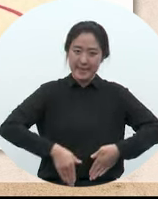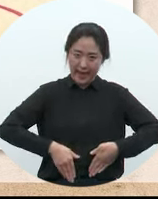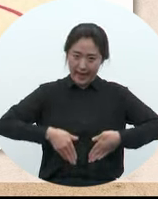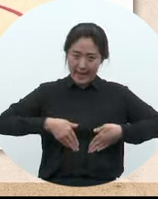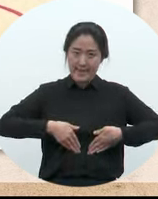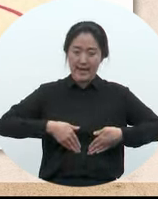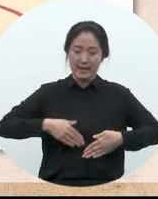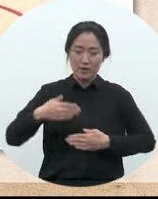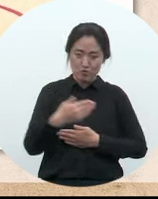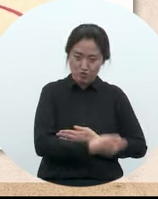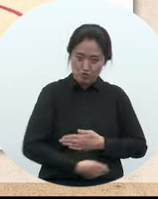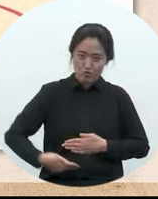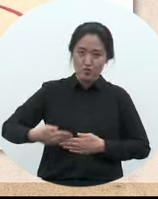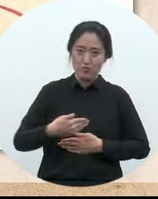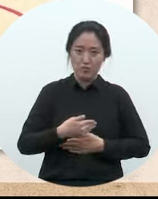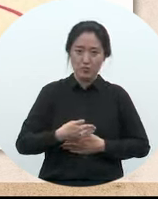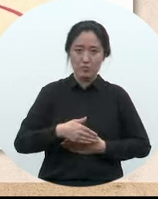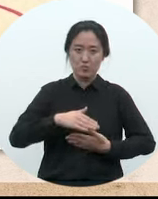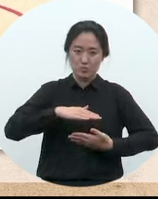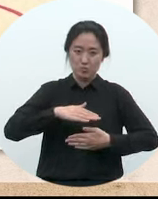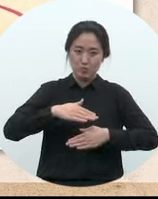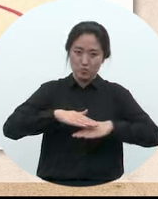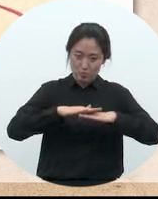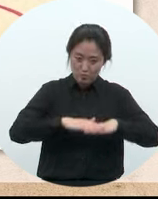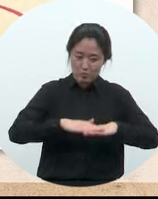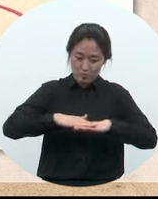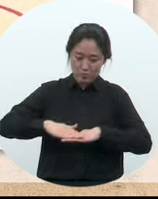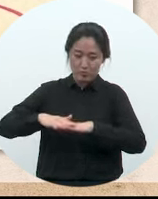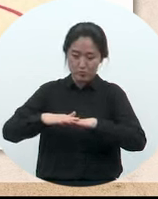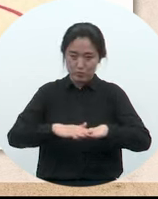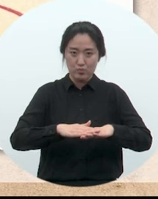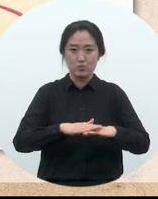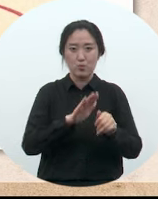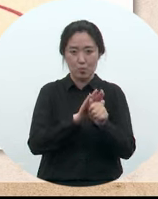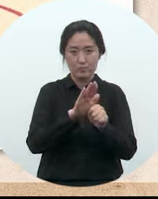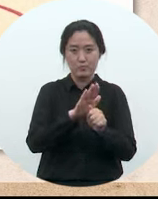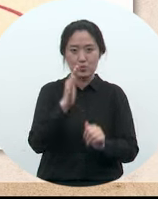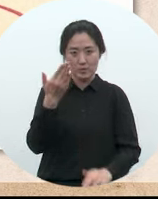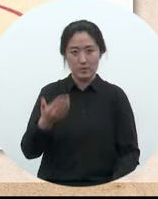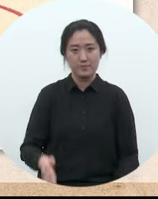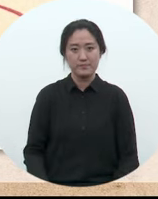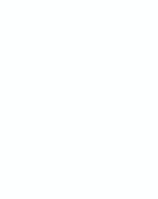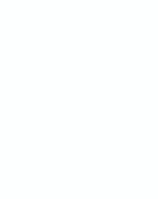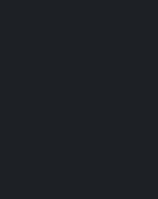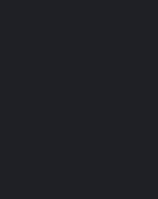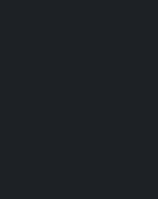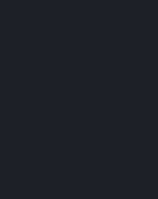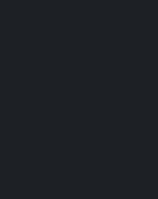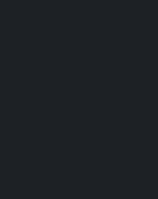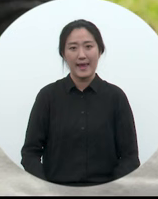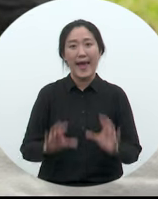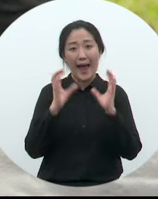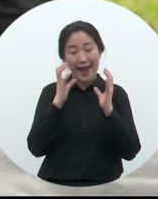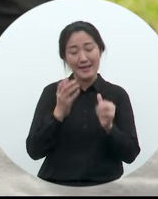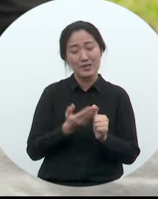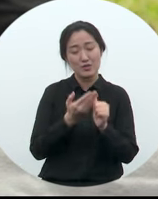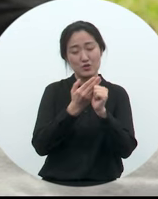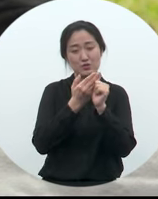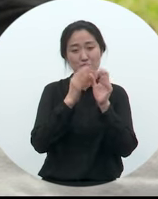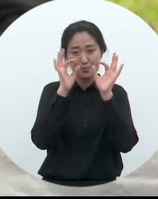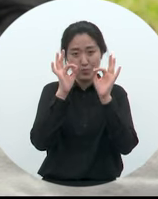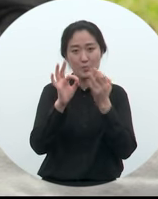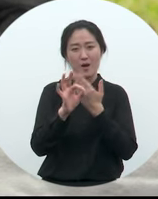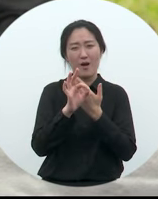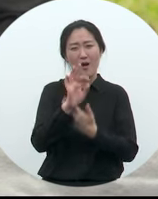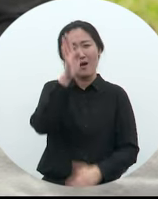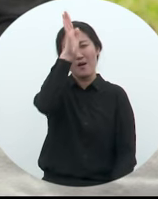해주는 거, 배를 따뜻하게 해주는 거 이런 것들이 도움이 된다라고 말씀을 드리고 싶습니다. 아이들을